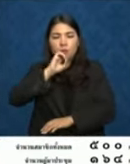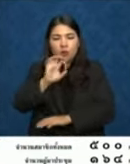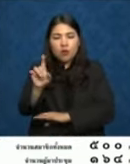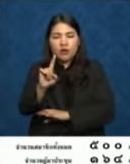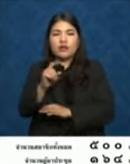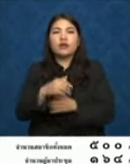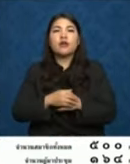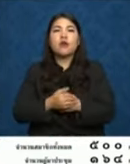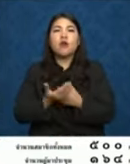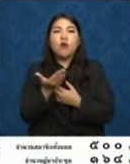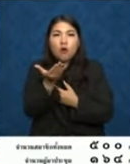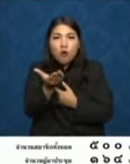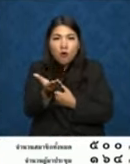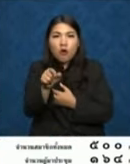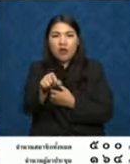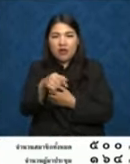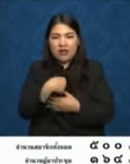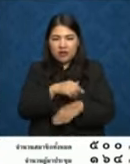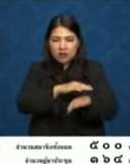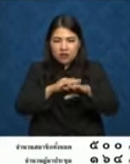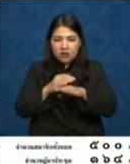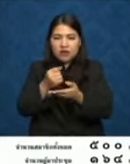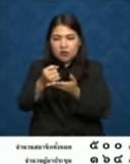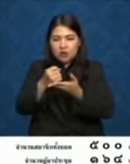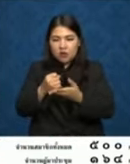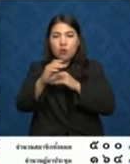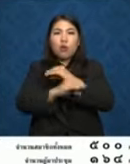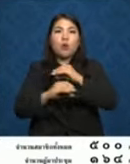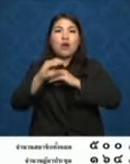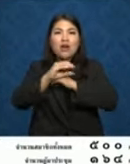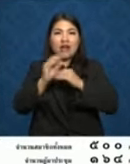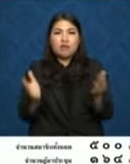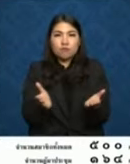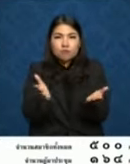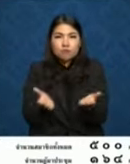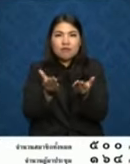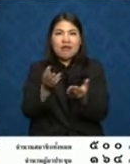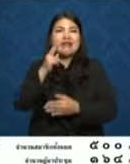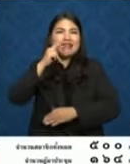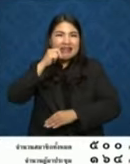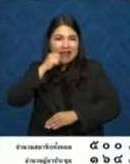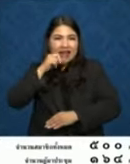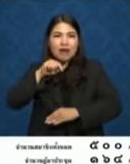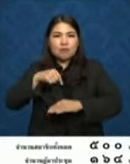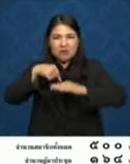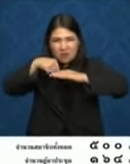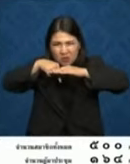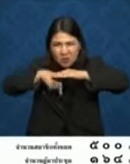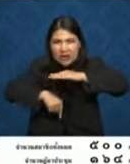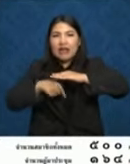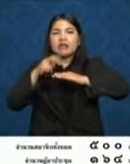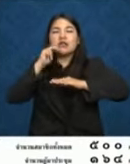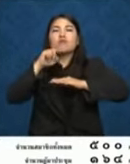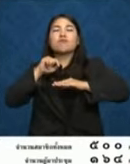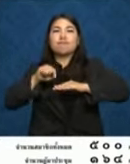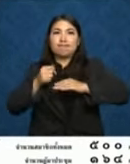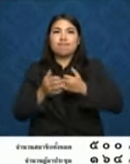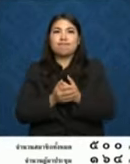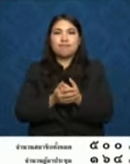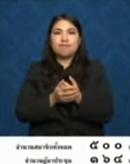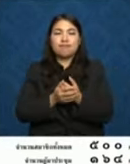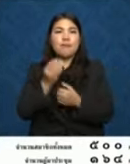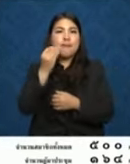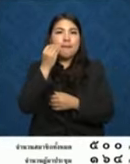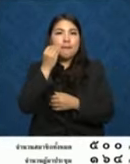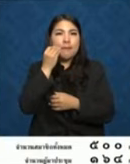ความอนุเคราะห์เข้าร่วมโครงการพัฒนาน้ำบาดาลเพื่อความมั่นคงระดับชุมชนซึ่งตำบลบ้านม่วงประกอบด้ว